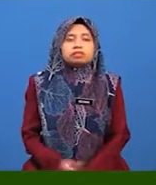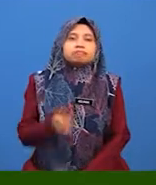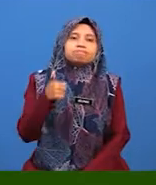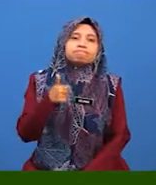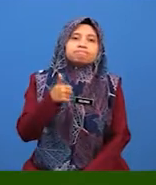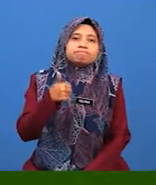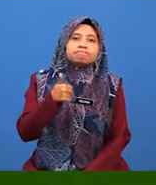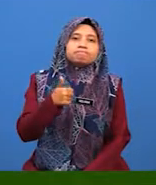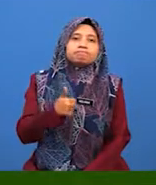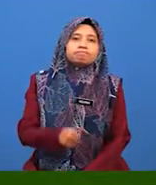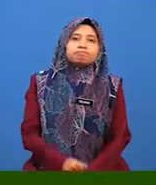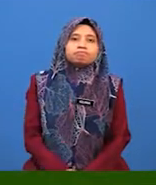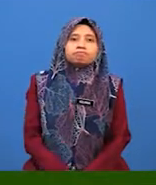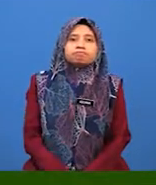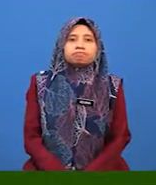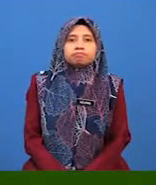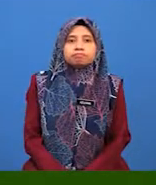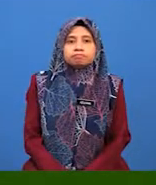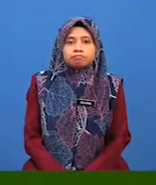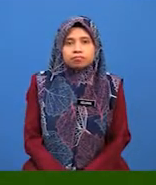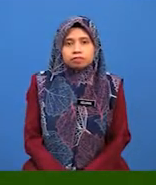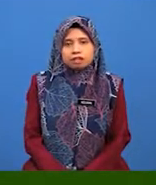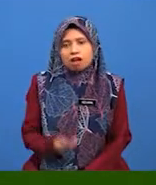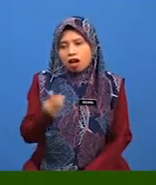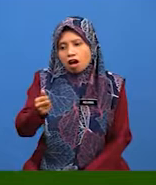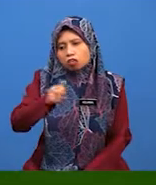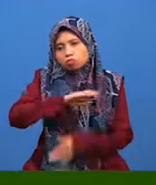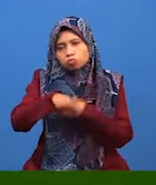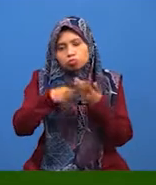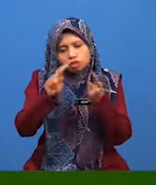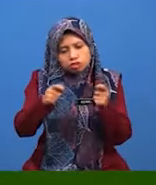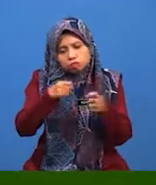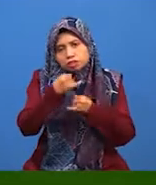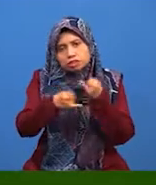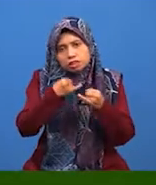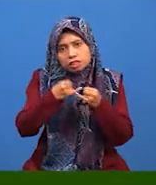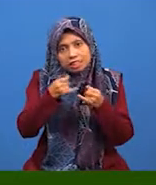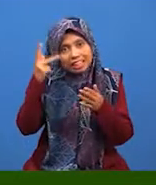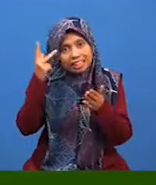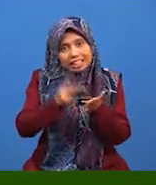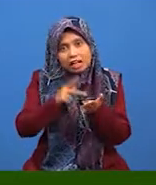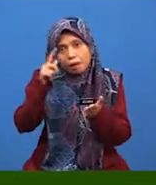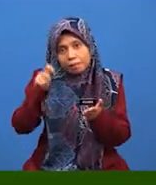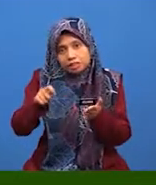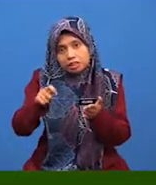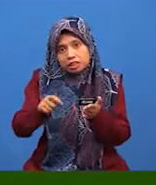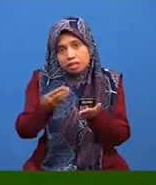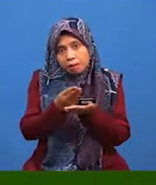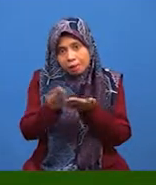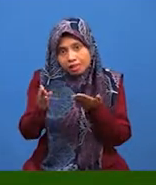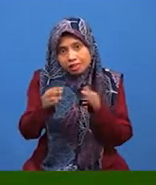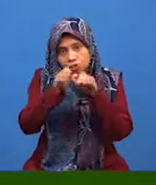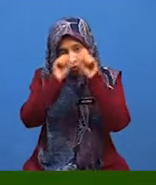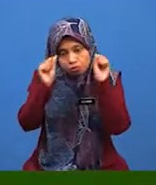Bagus! Murid-murid, anda semua telah berjaya mengenal pasti bahagian